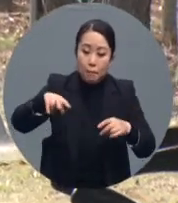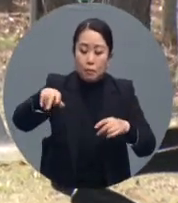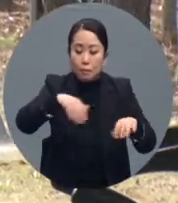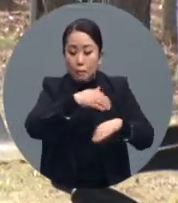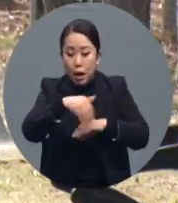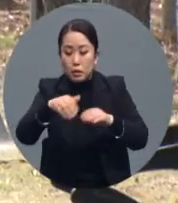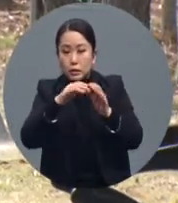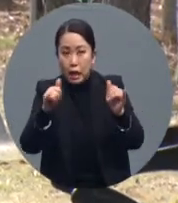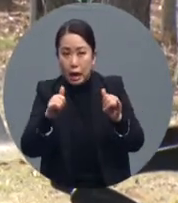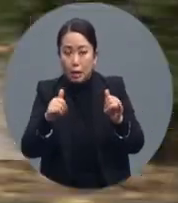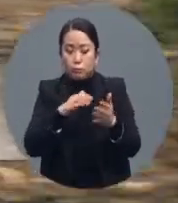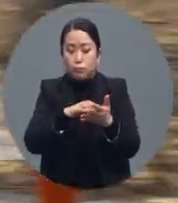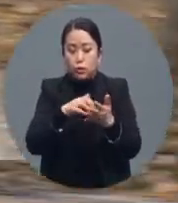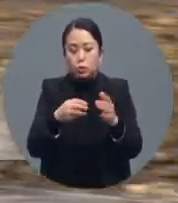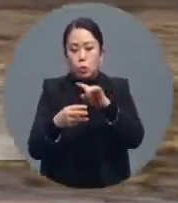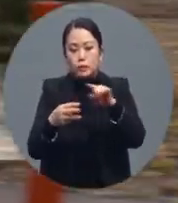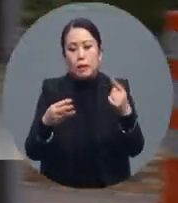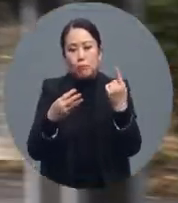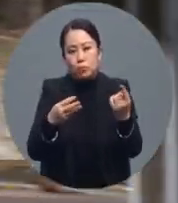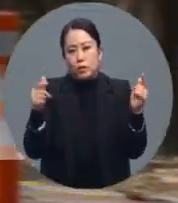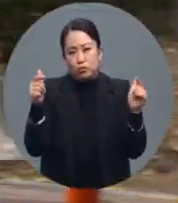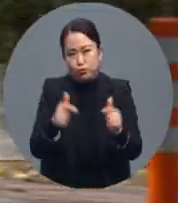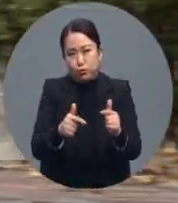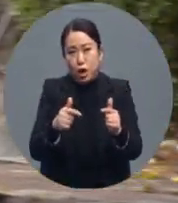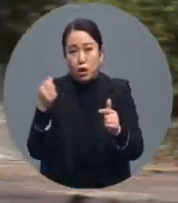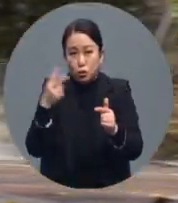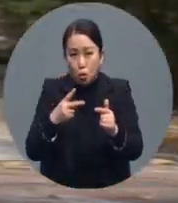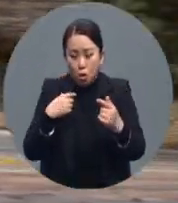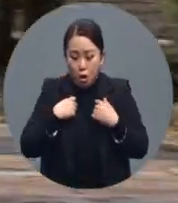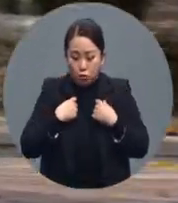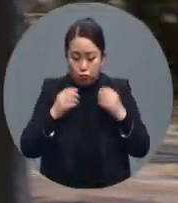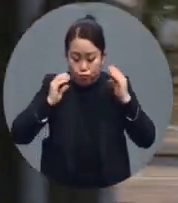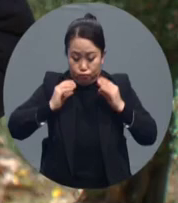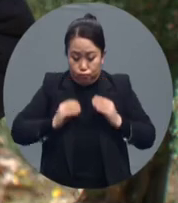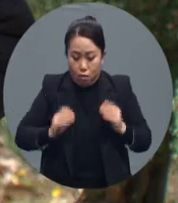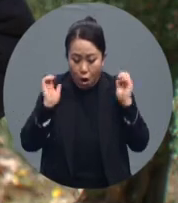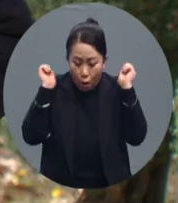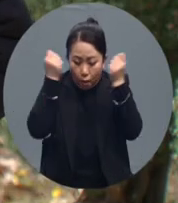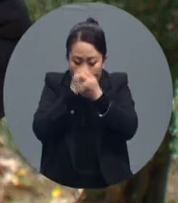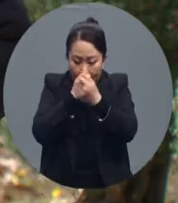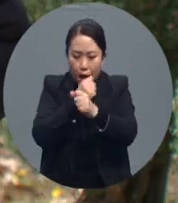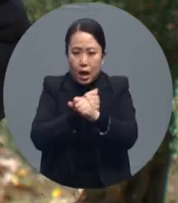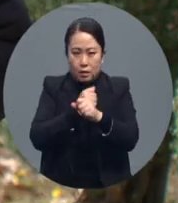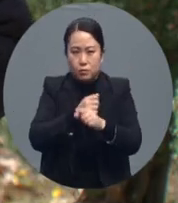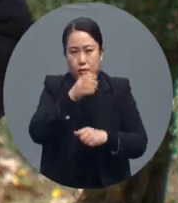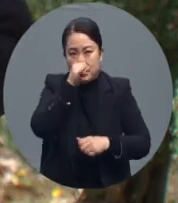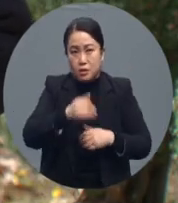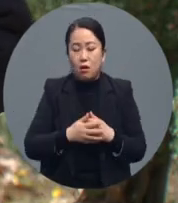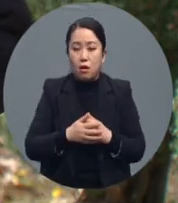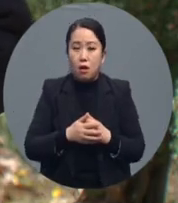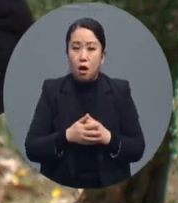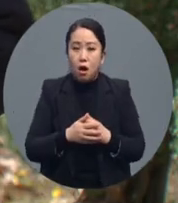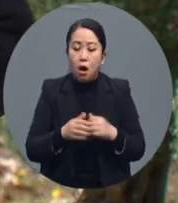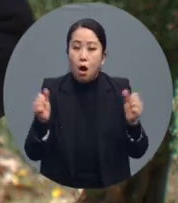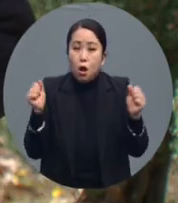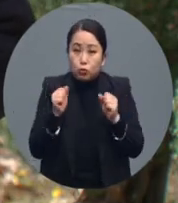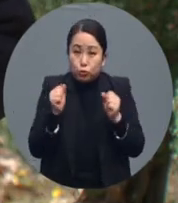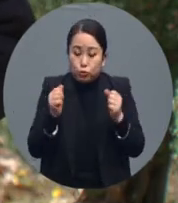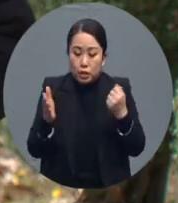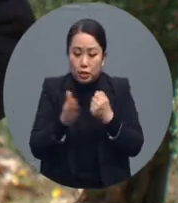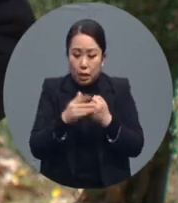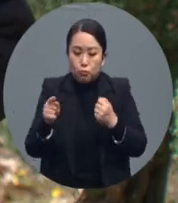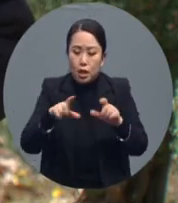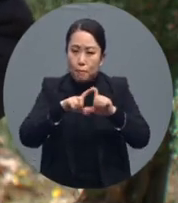줄었습니다. 두툼한 점퍼를 얼굴까지 덮었으며 추위를 피해봅니다. 추워진 날씨에 평소 야외에서 운동을 하던